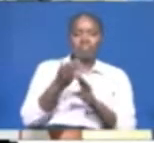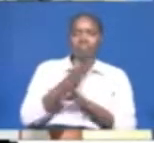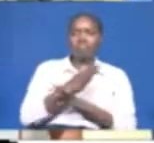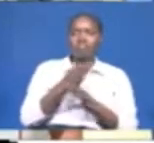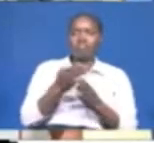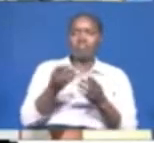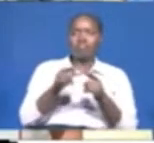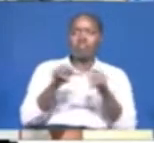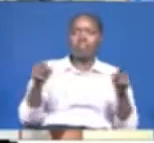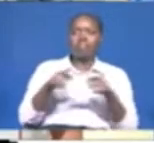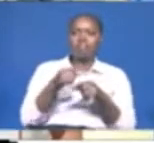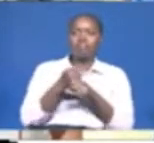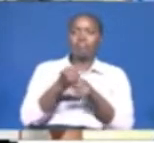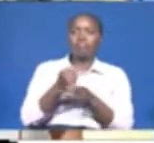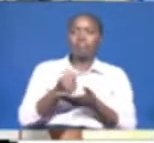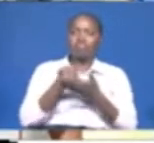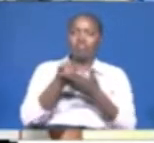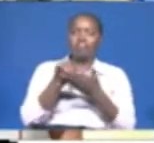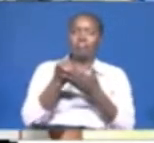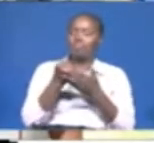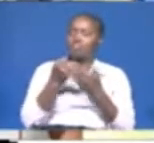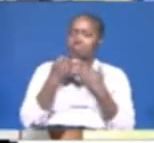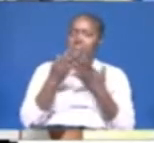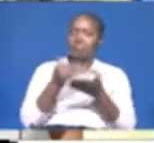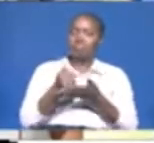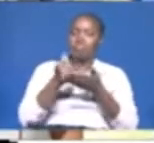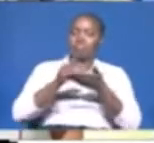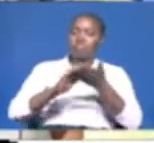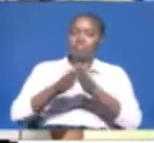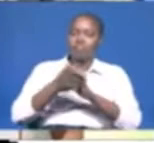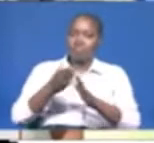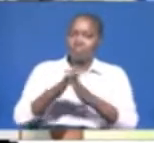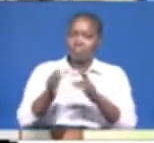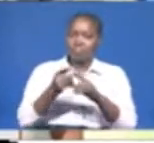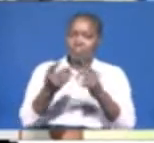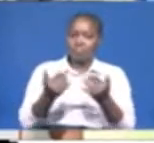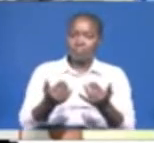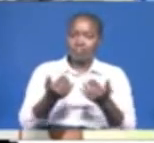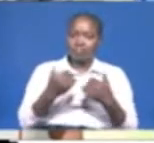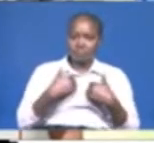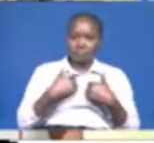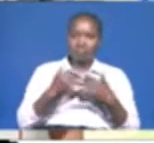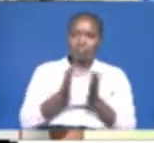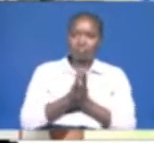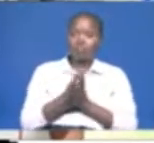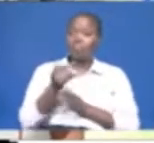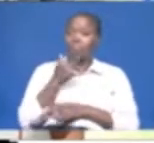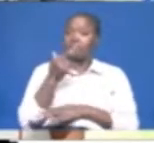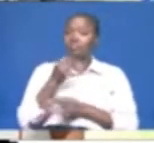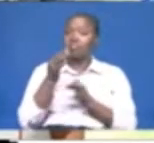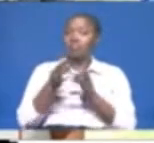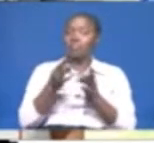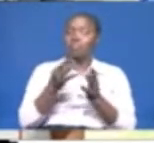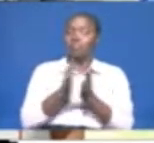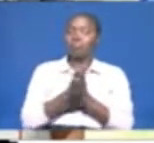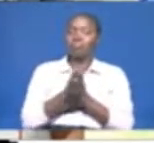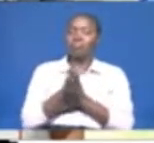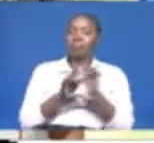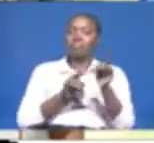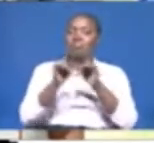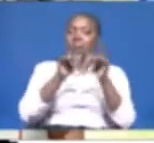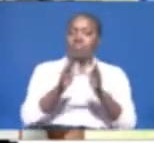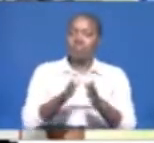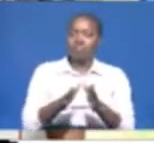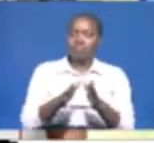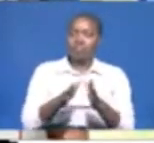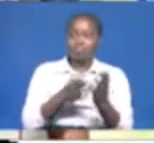framework ingesaidia ku negotiate for those pardons. Sasa tumekuwa naye na tunasema kama wewe ni mwananchi kutoka nchi zingine